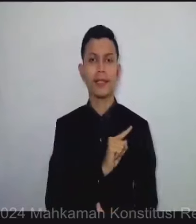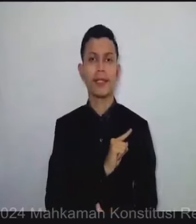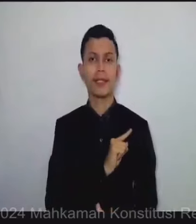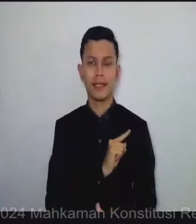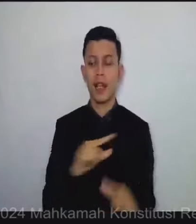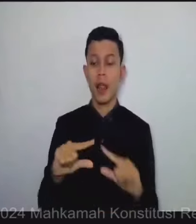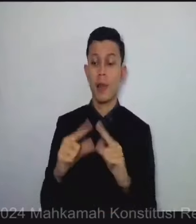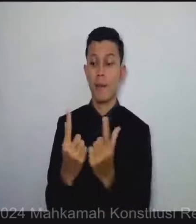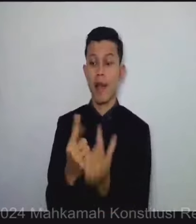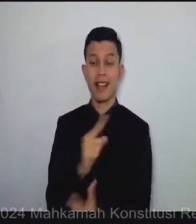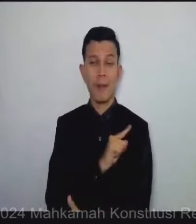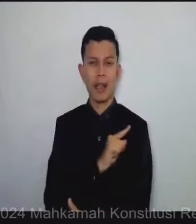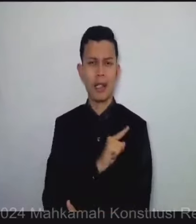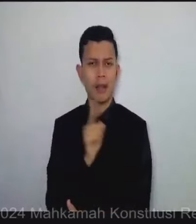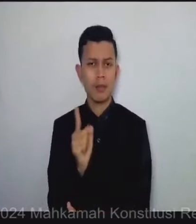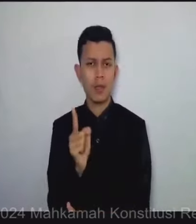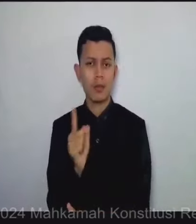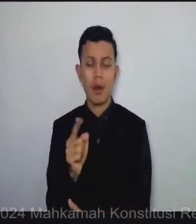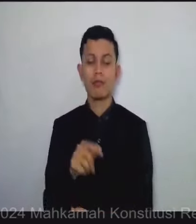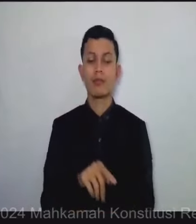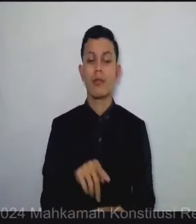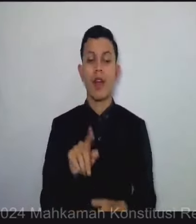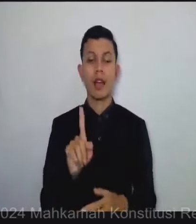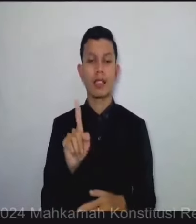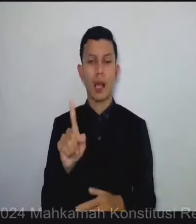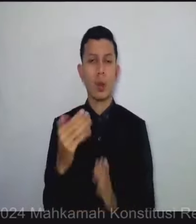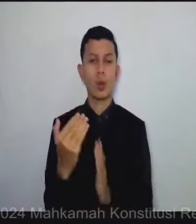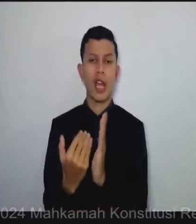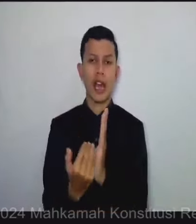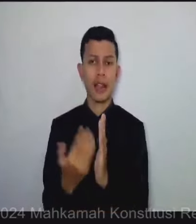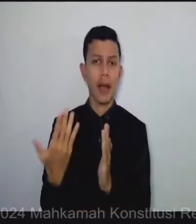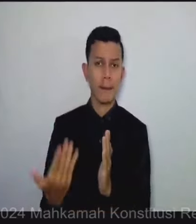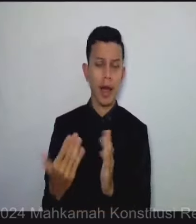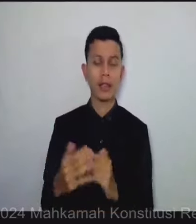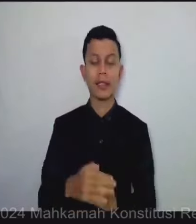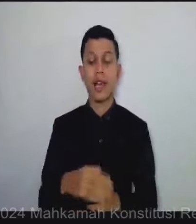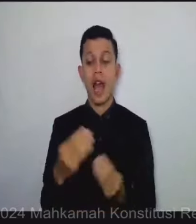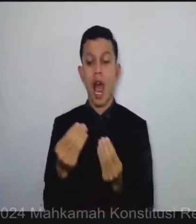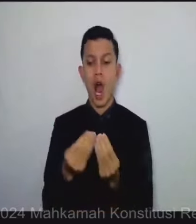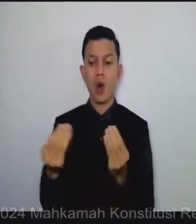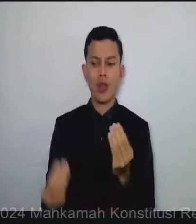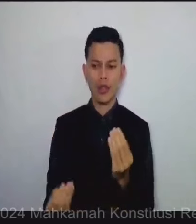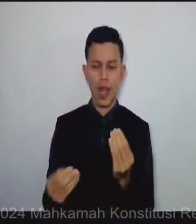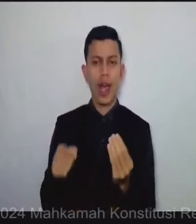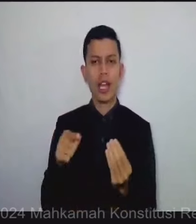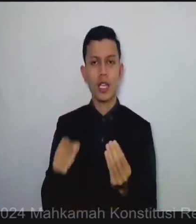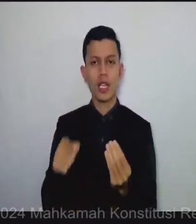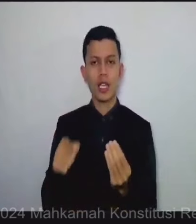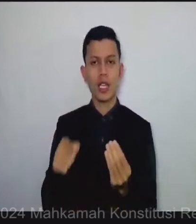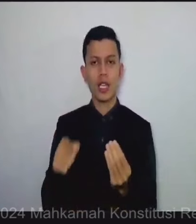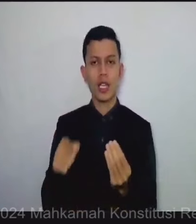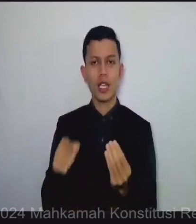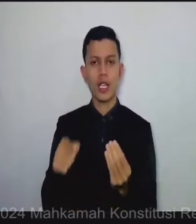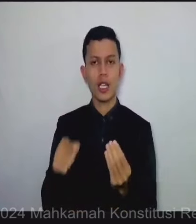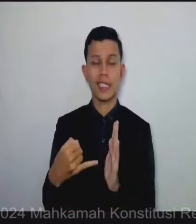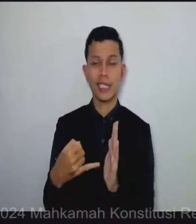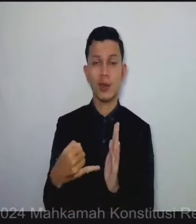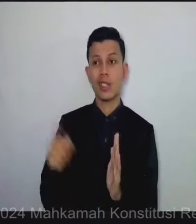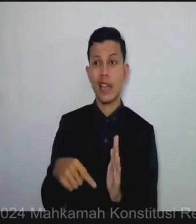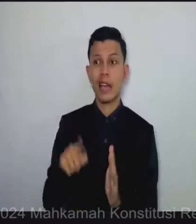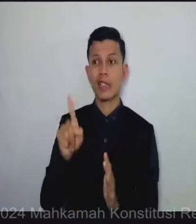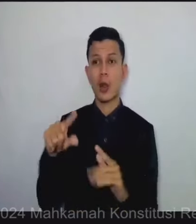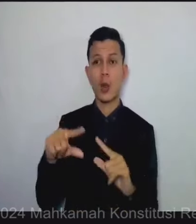Mandiri atau independen salah satu persyarat yang harus dipenuhi adalah proses pengisian anggota tidak dilakukan atau diisi oleh satu lembaga negara